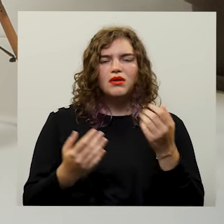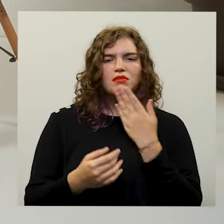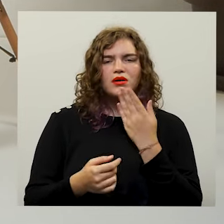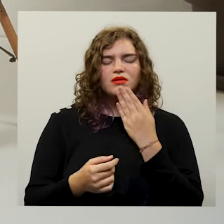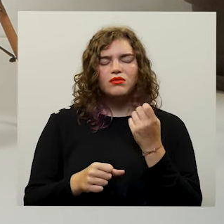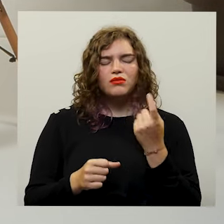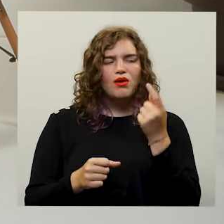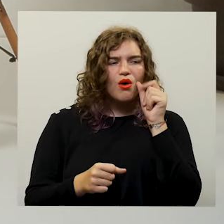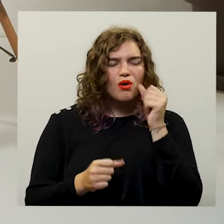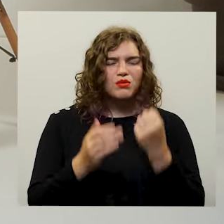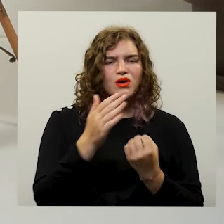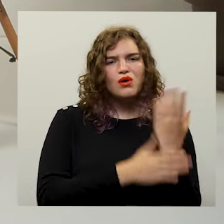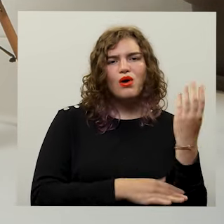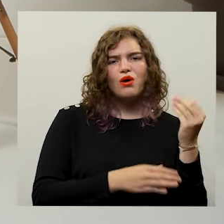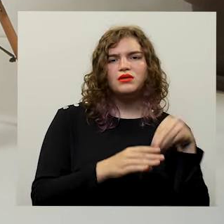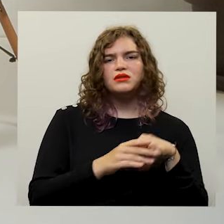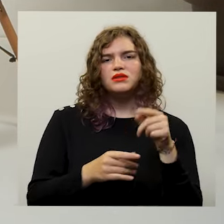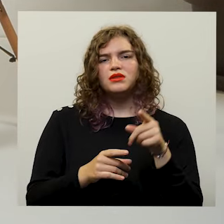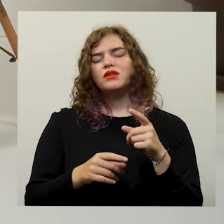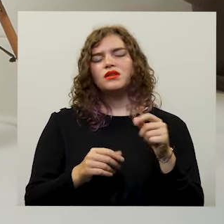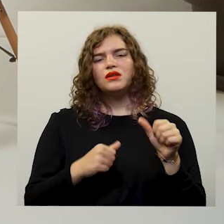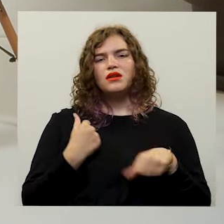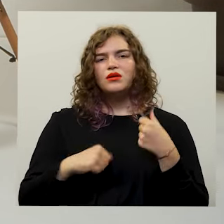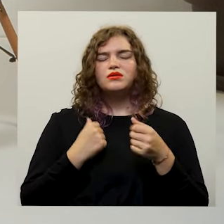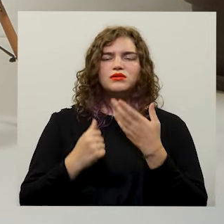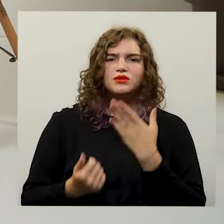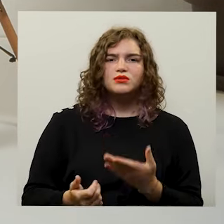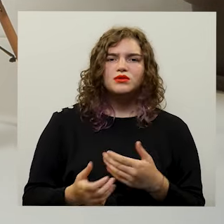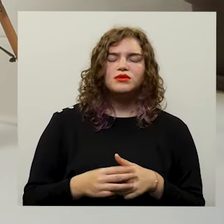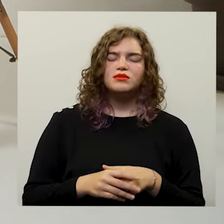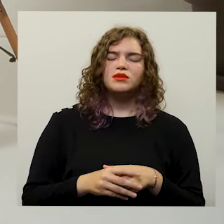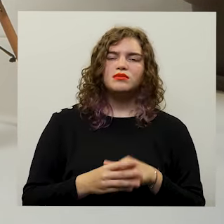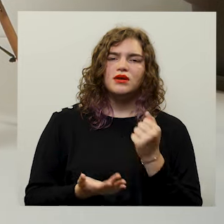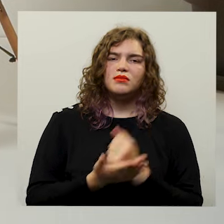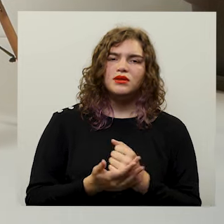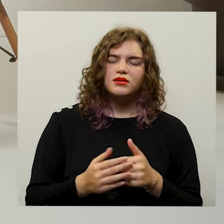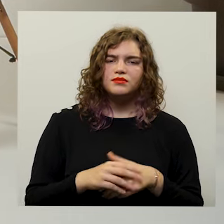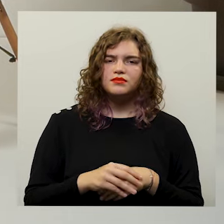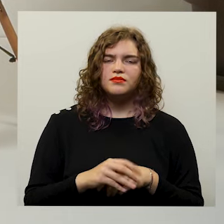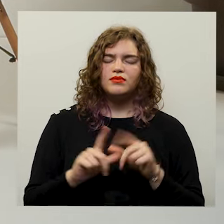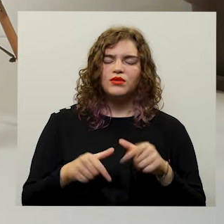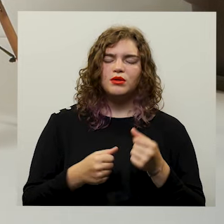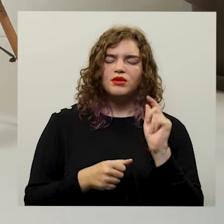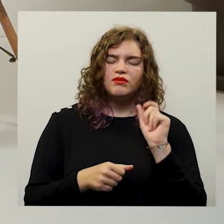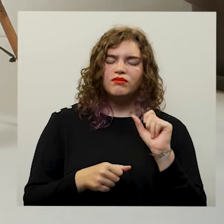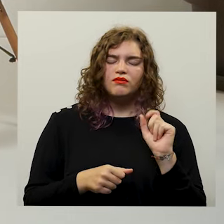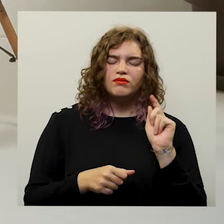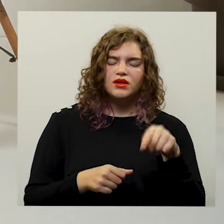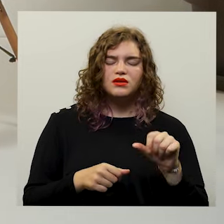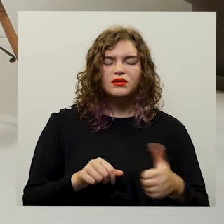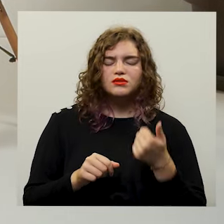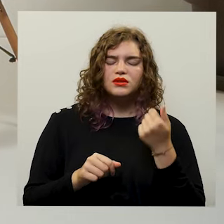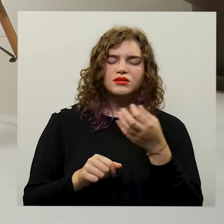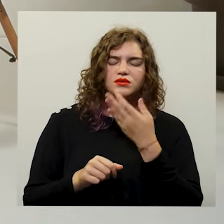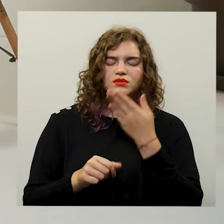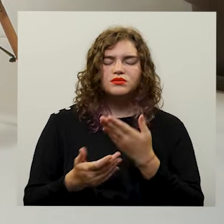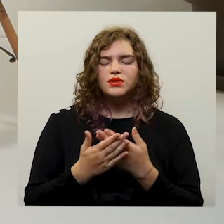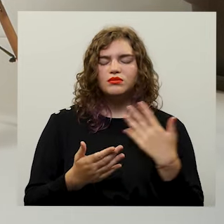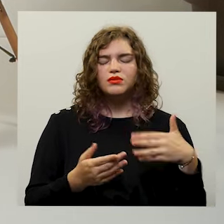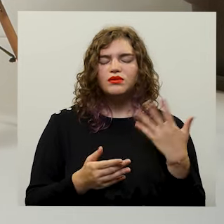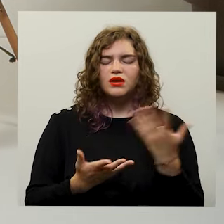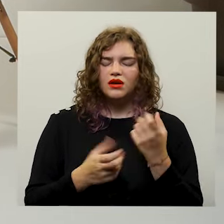om nou în Tine. Te lăudăm și îți mulțumim. Amin. Amin. Doamne, vin încă o dată să-Ți mulțumesc pentru minunea